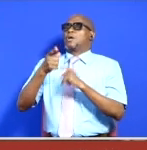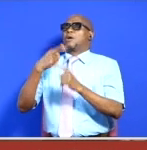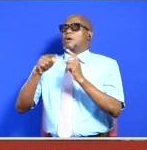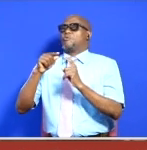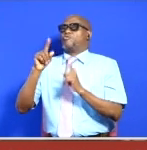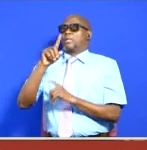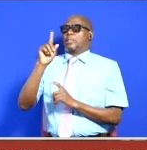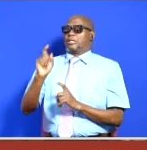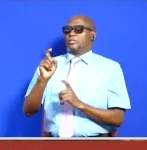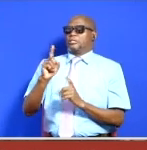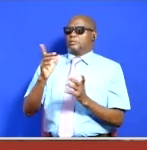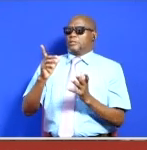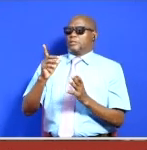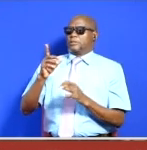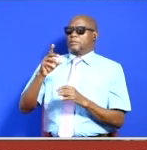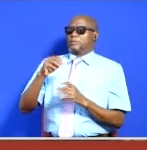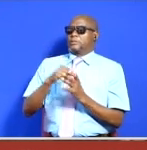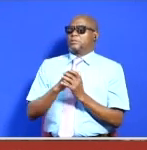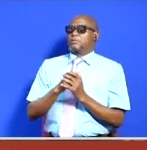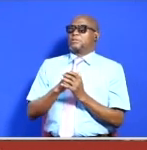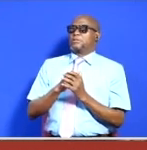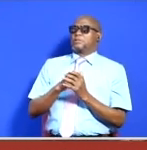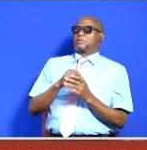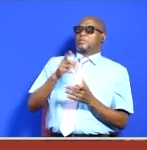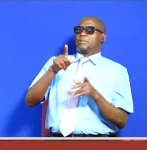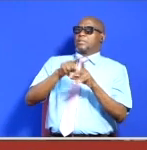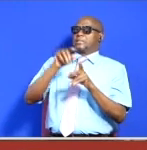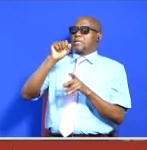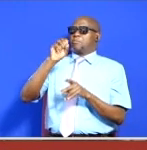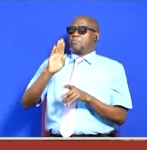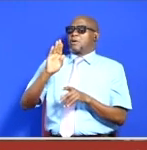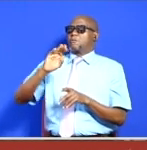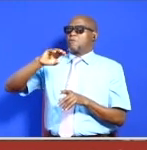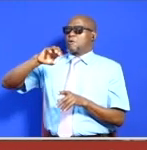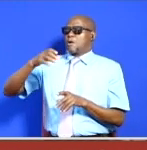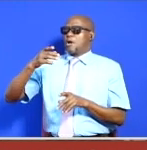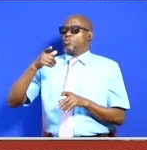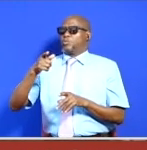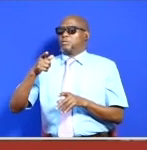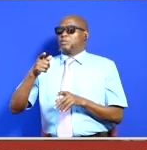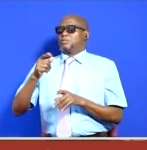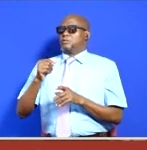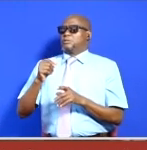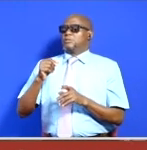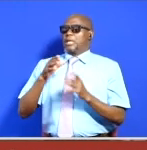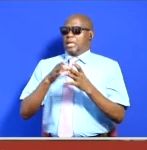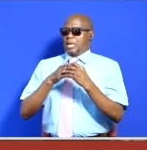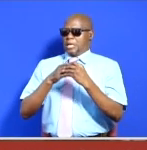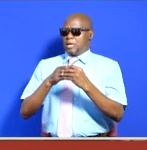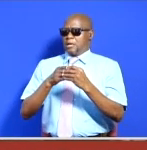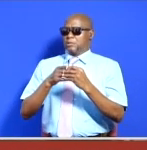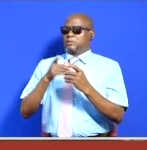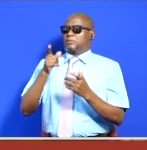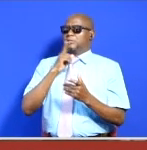msaidizi wa kaunti ndogo ya Cheptais Peter Liau naye akiwataka wazazi kushiriki katika kuwatunza watoto wao